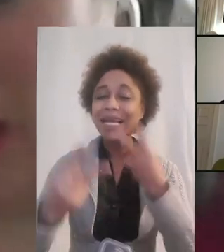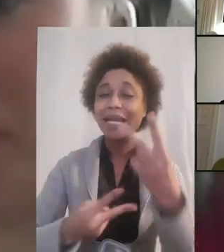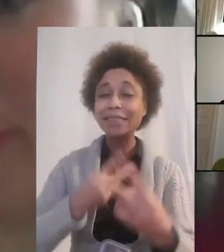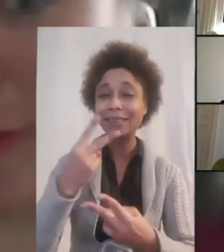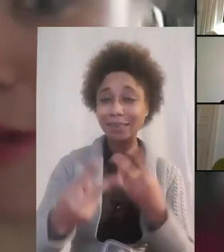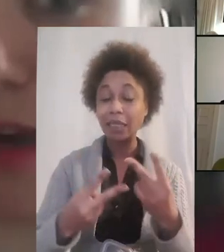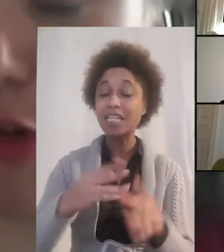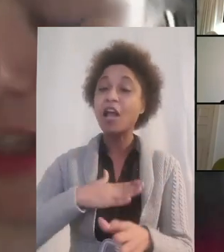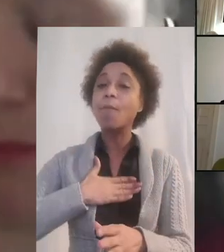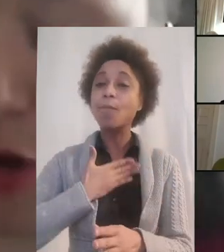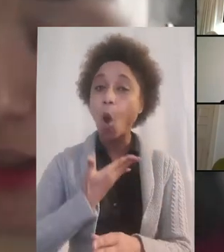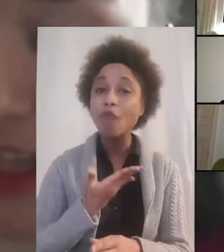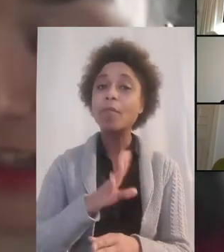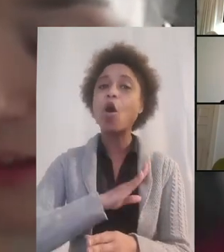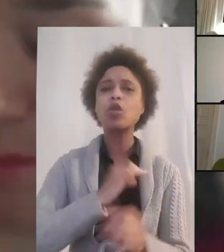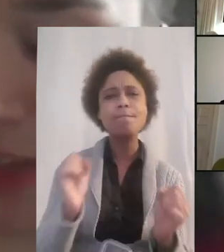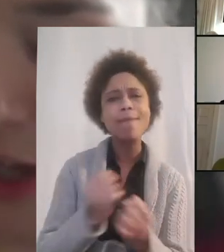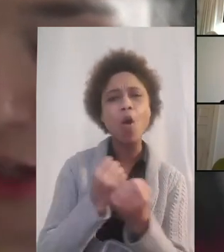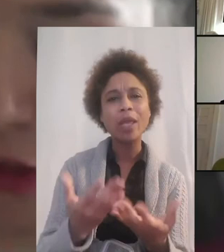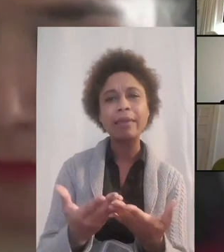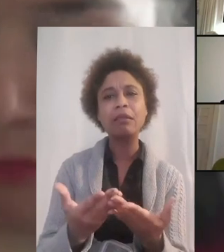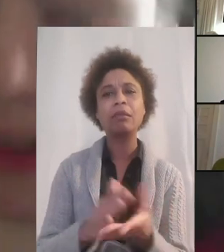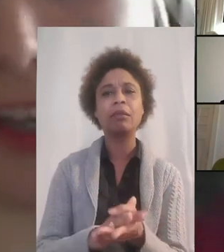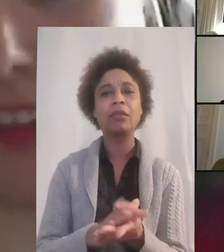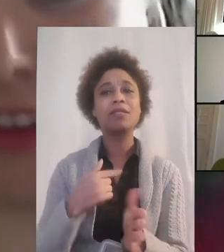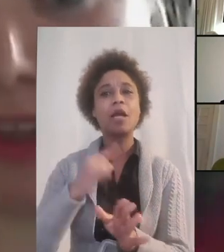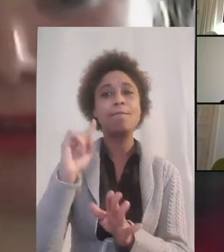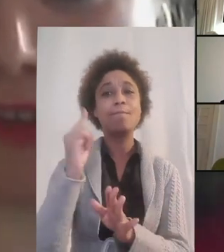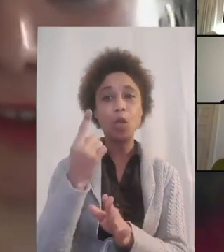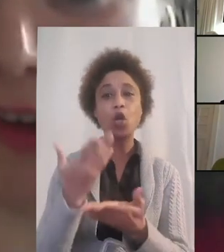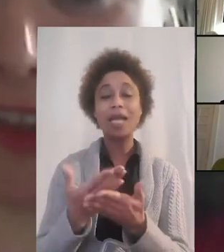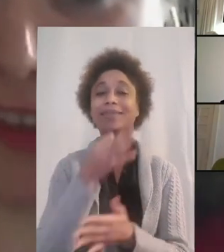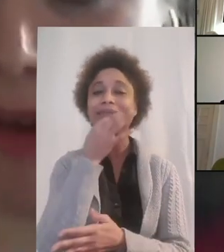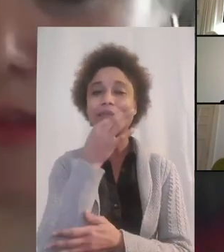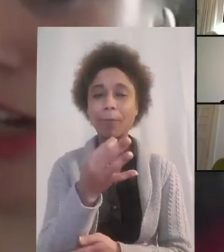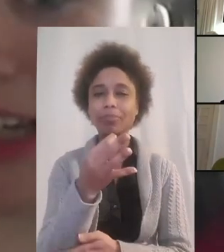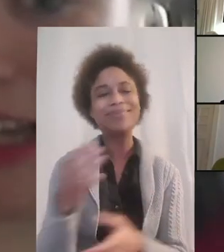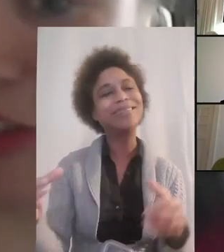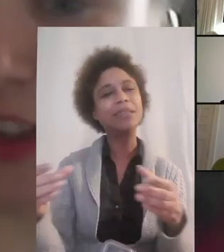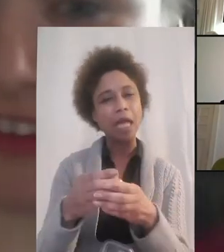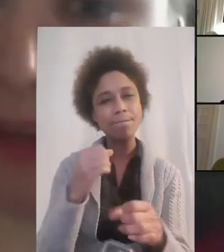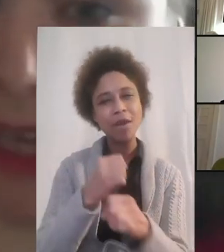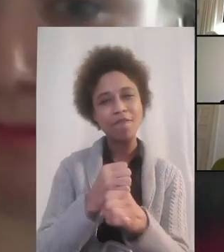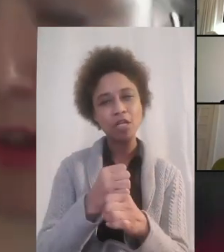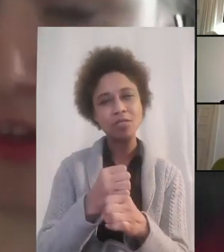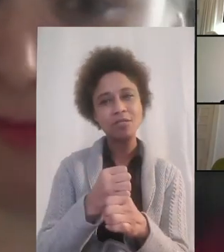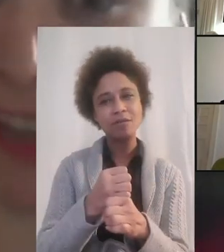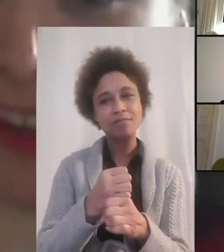gegeven in de behoeften, maar ook in de mogelijkheden. Dus mijn belangrijkste tip is vooral, ga samenwerken en start